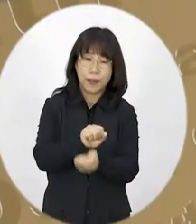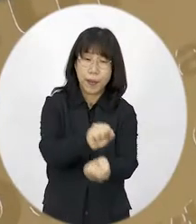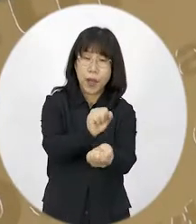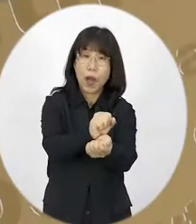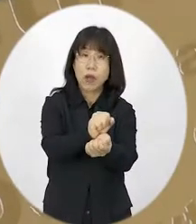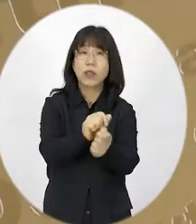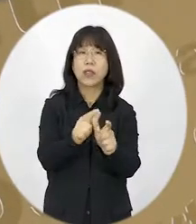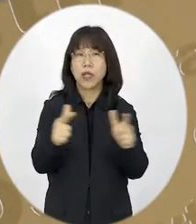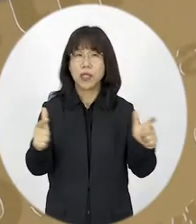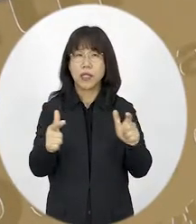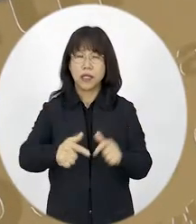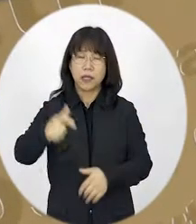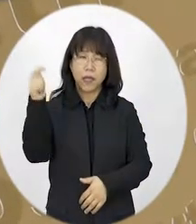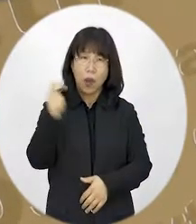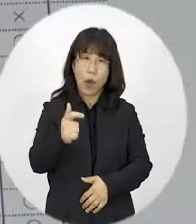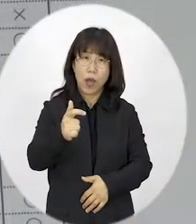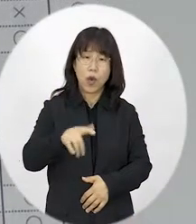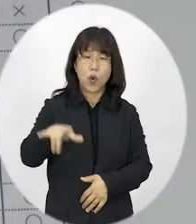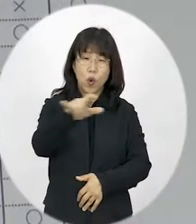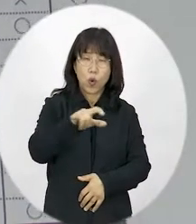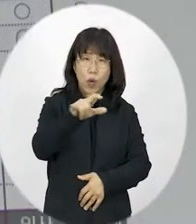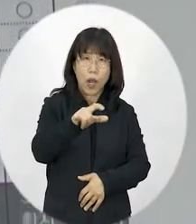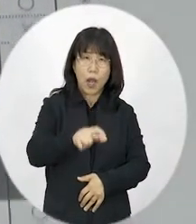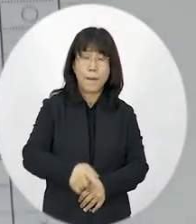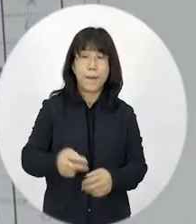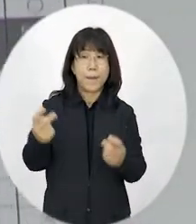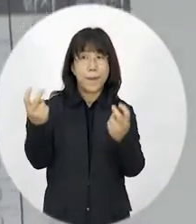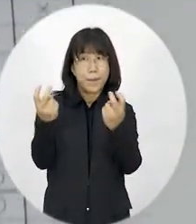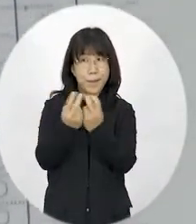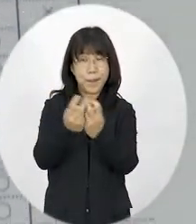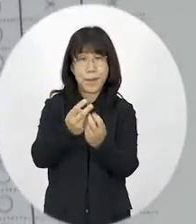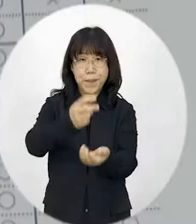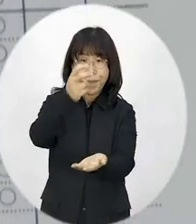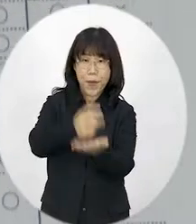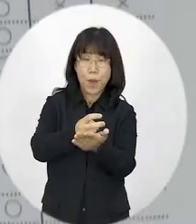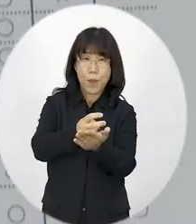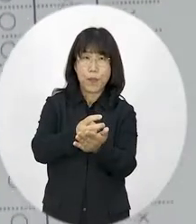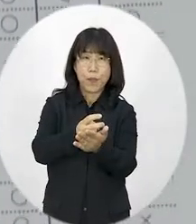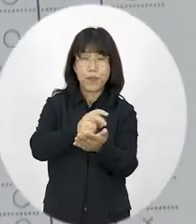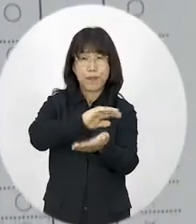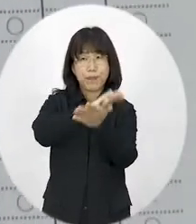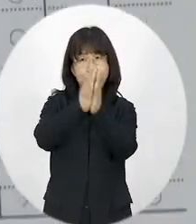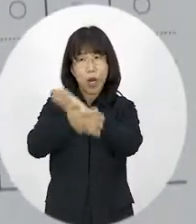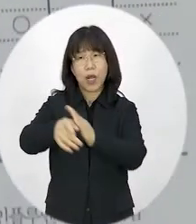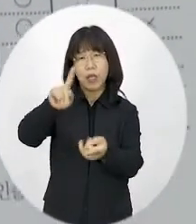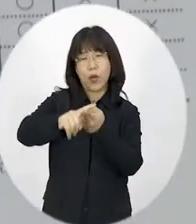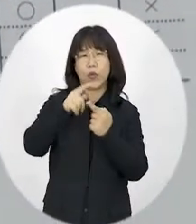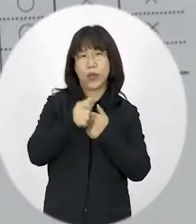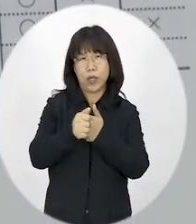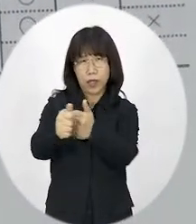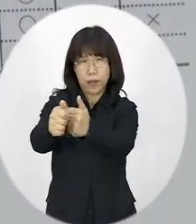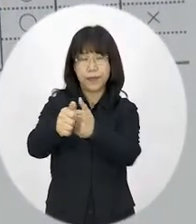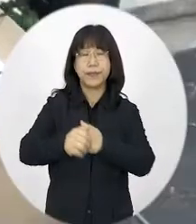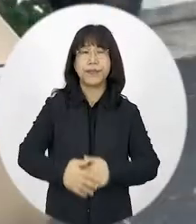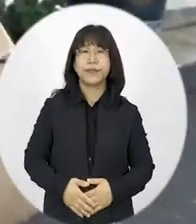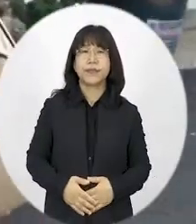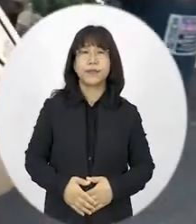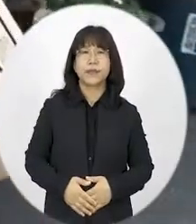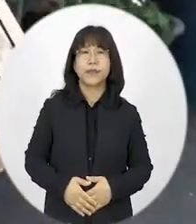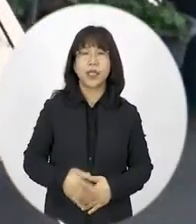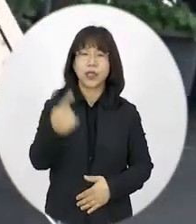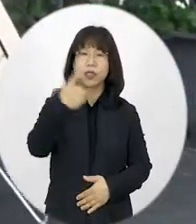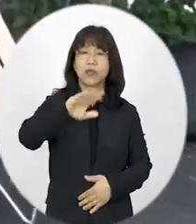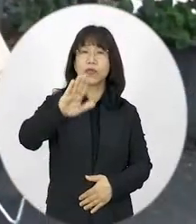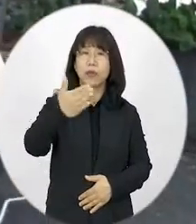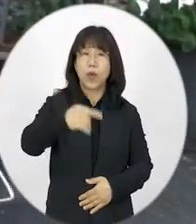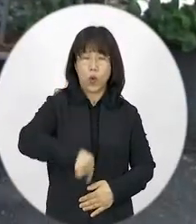방역을 강화하고 코로나19 감염병에 따른 정책의 변경사항을 반영해 건강한 여름나기에 나섭니다.